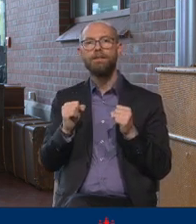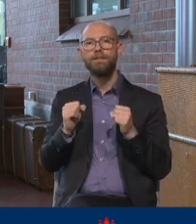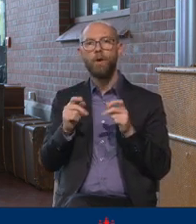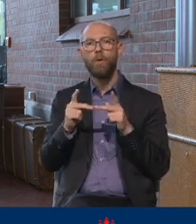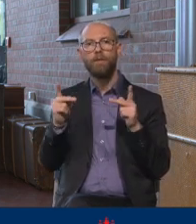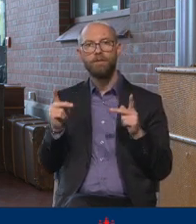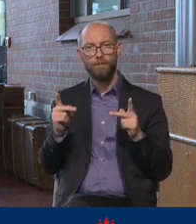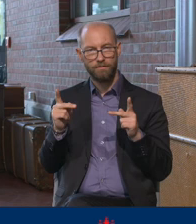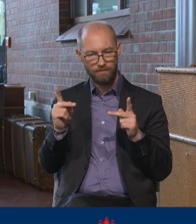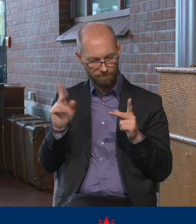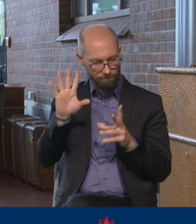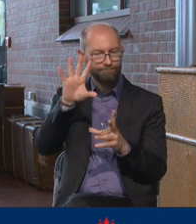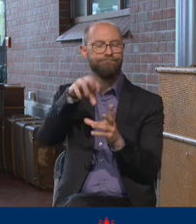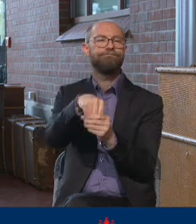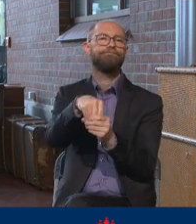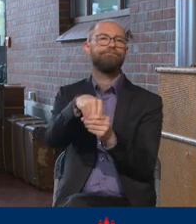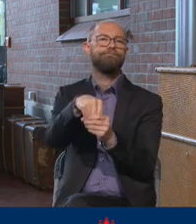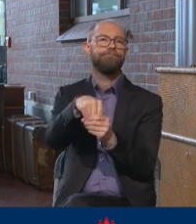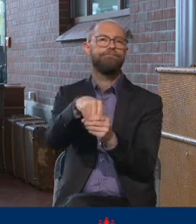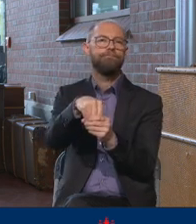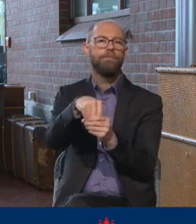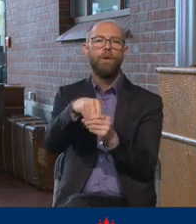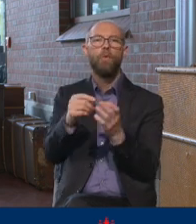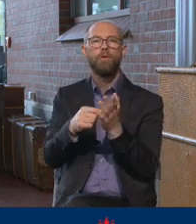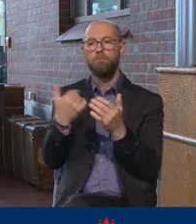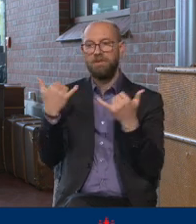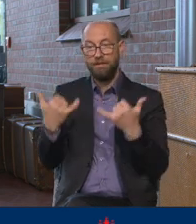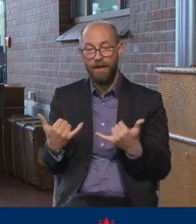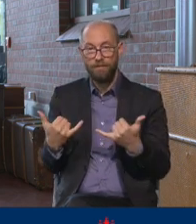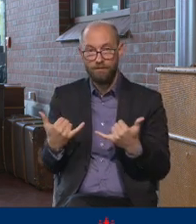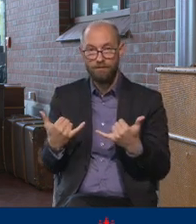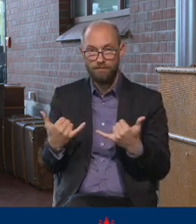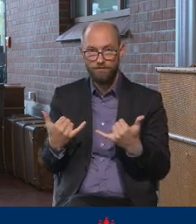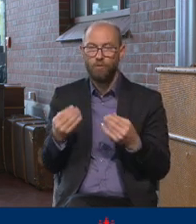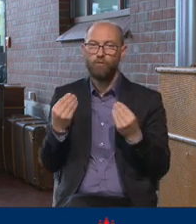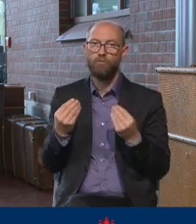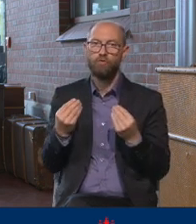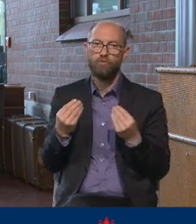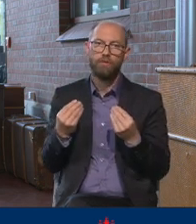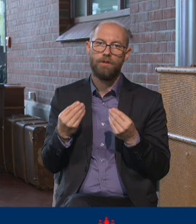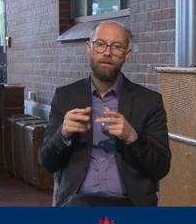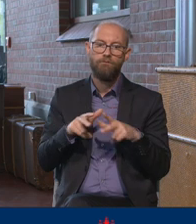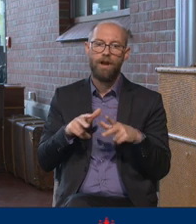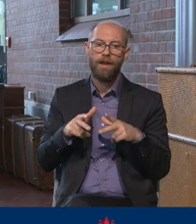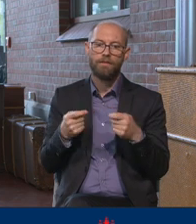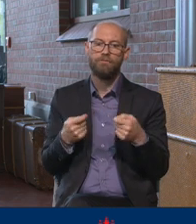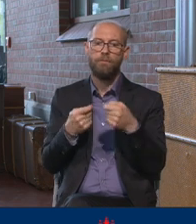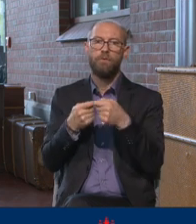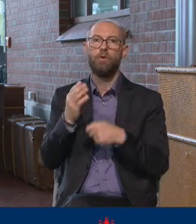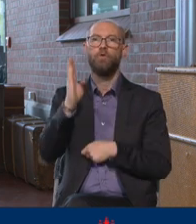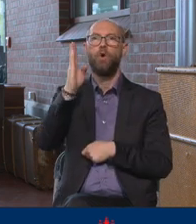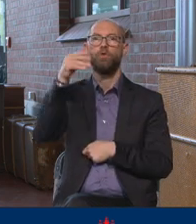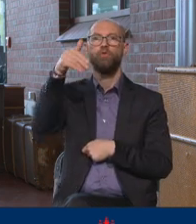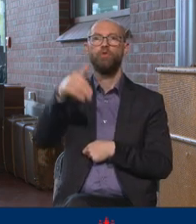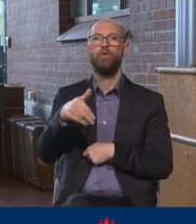die strukturen die überwiegend genau zug richtung verlaufen bedürfen einer komplettierung einer